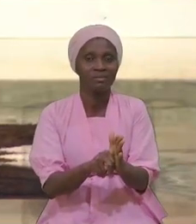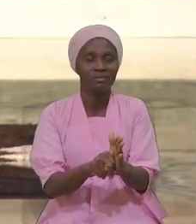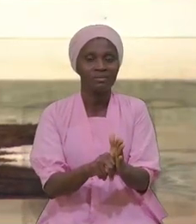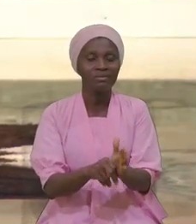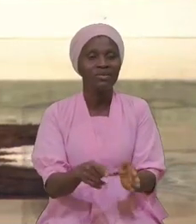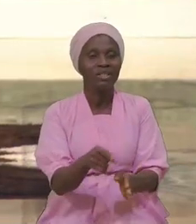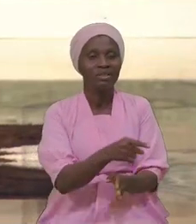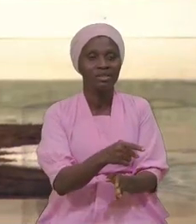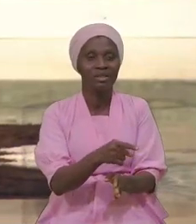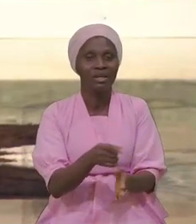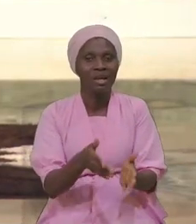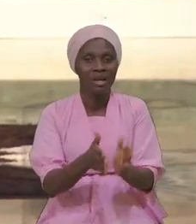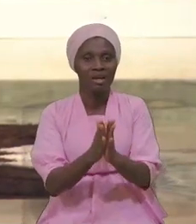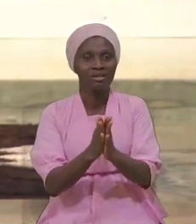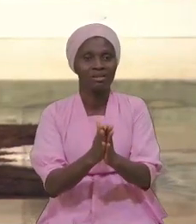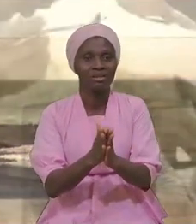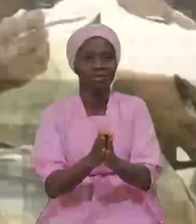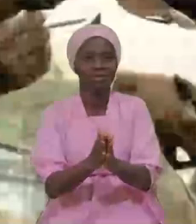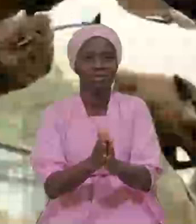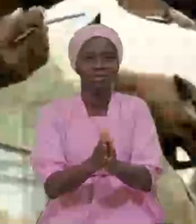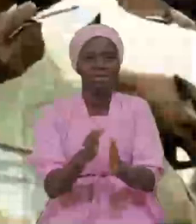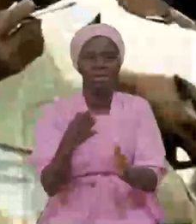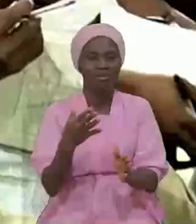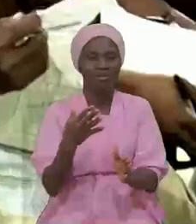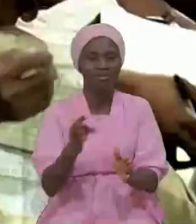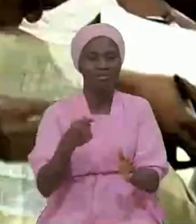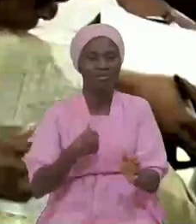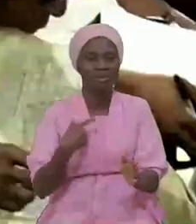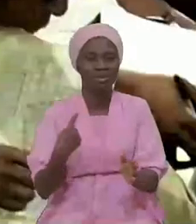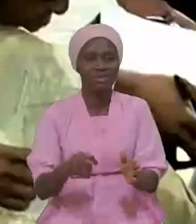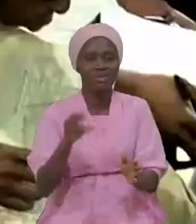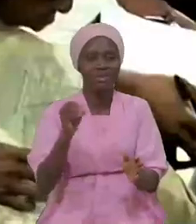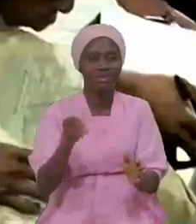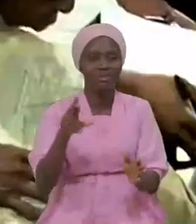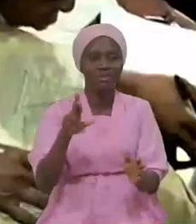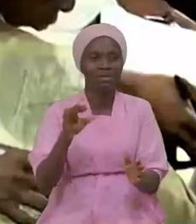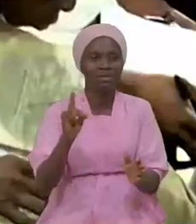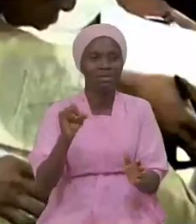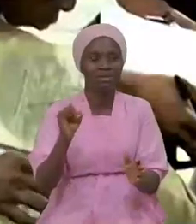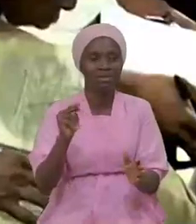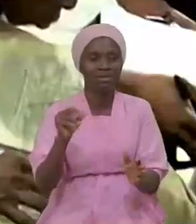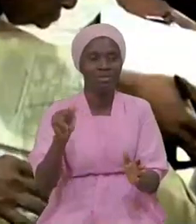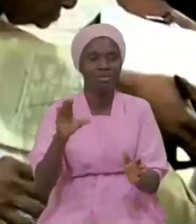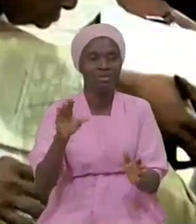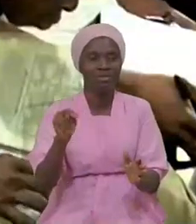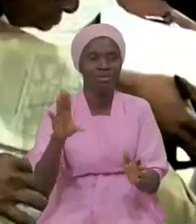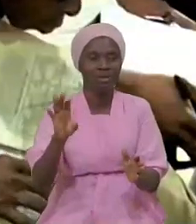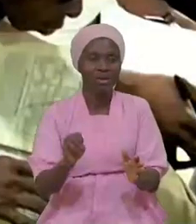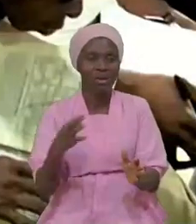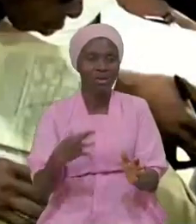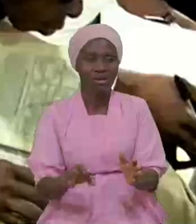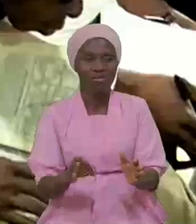de son Dieu. Ils me demandent des arrêts de justice, ils désirent l'approche de